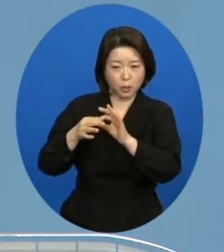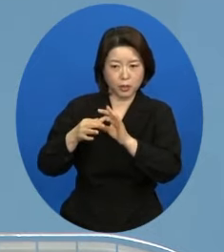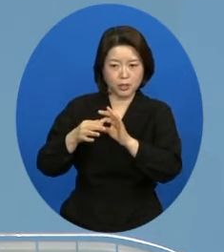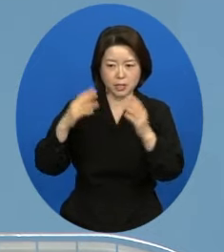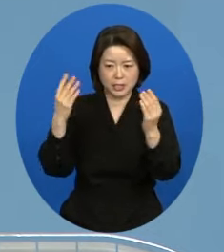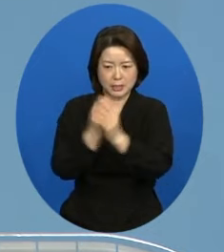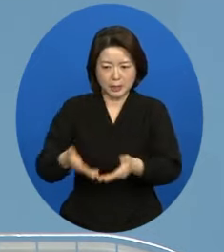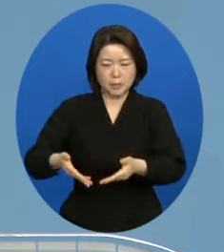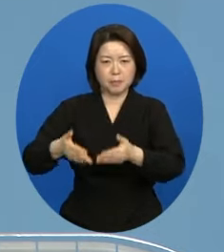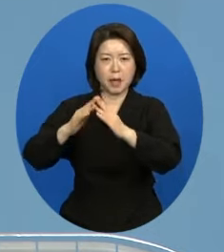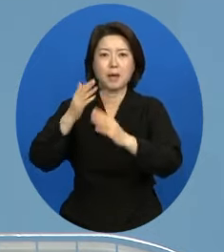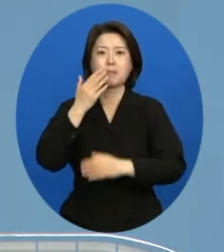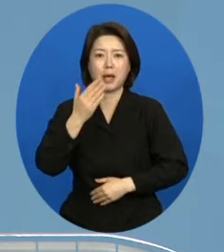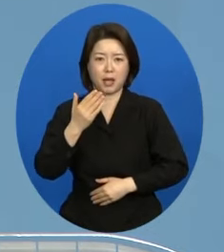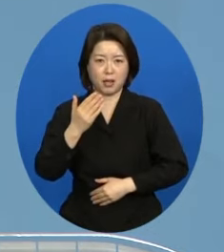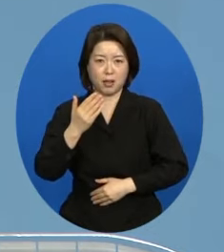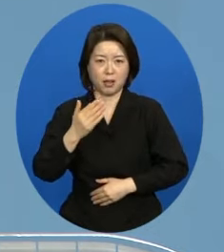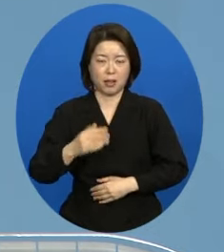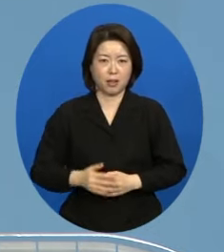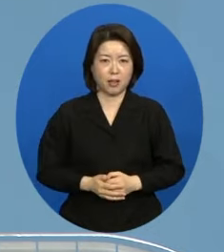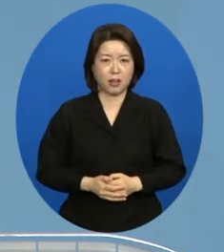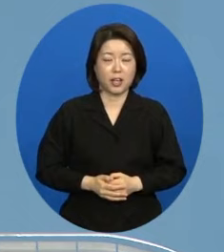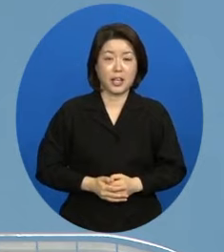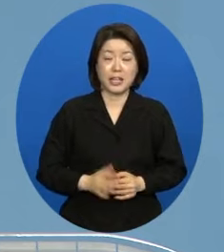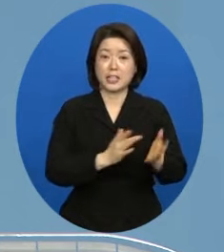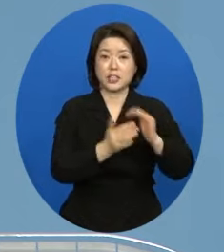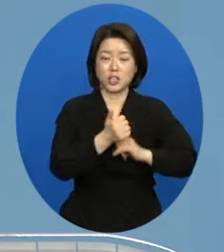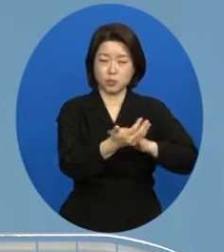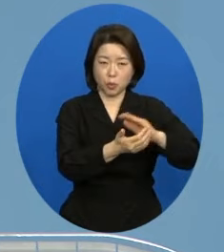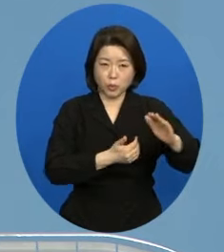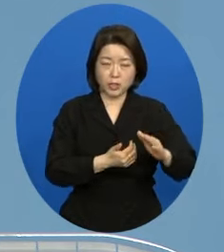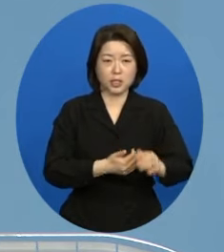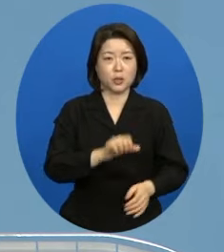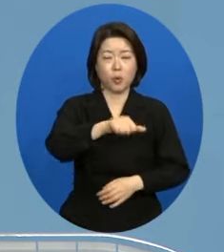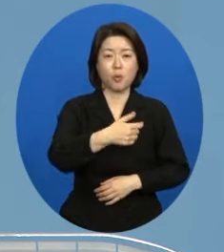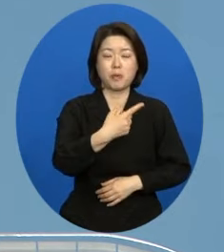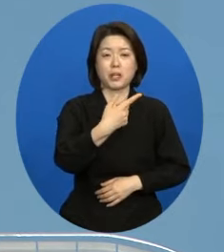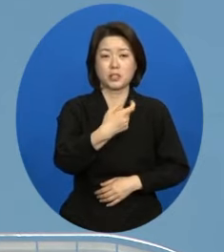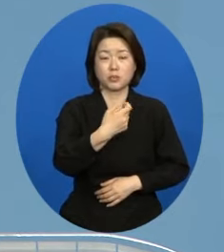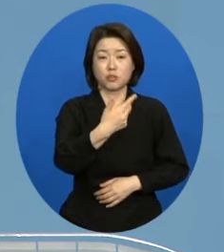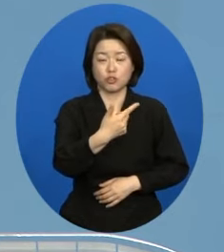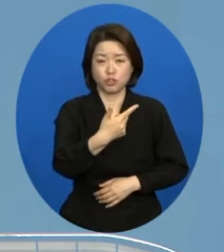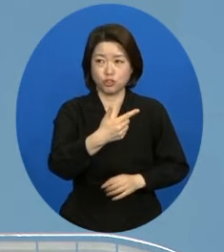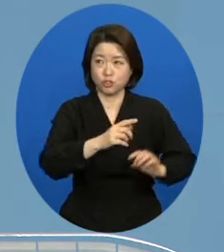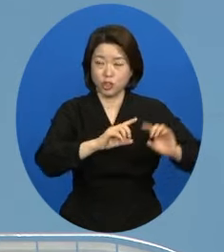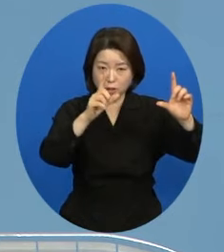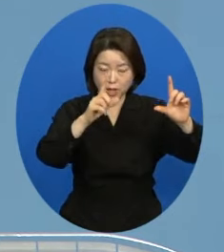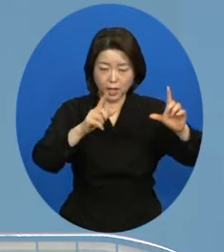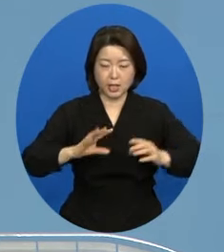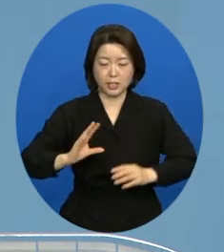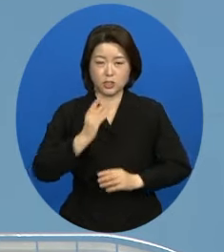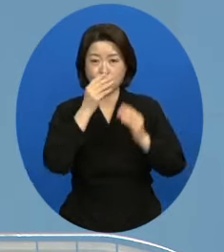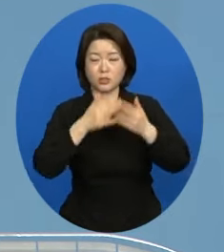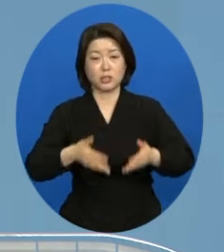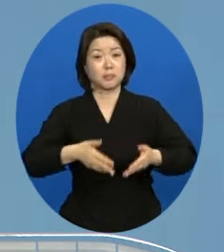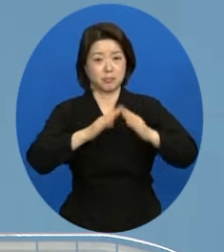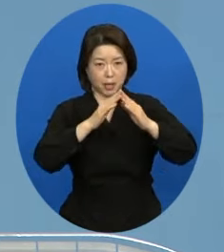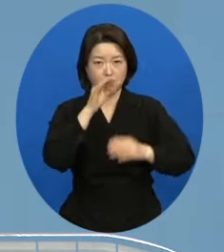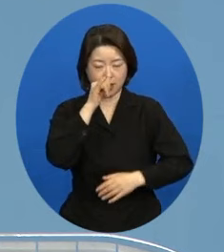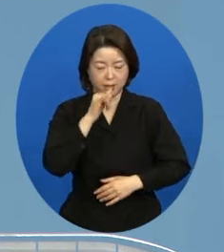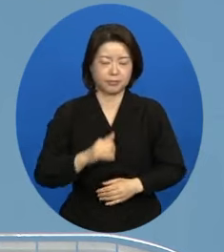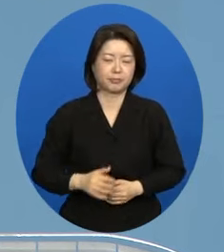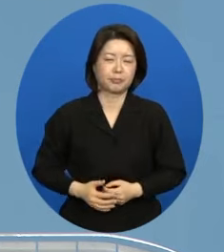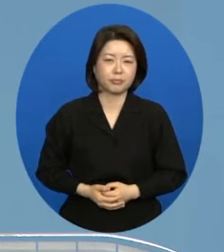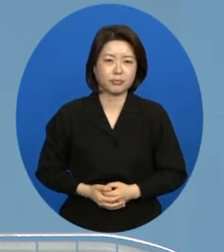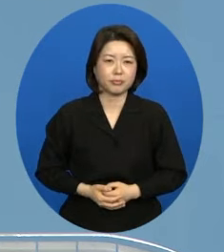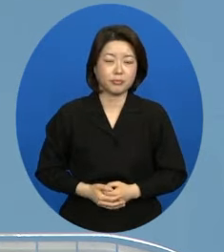말씀하신 거예요 실제로 주전 56년에 성전이 재건이 되는 것이죠 하나님께서 수류를